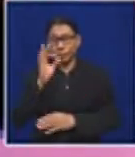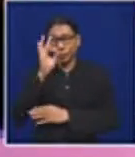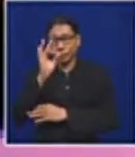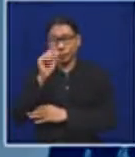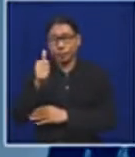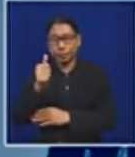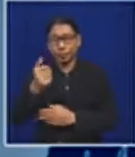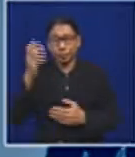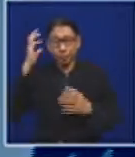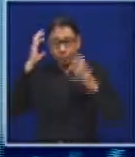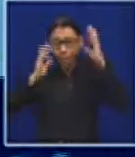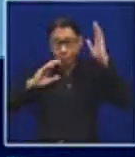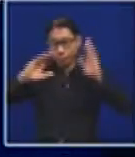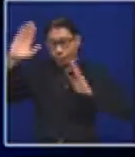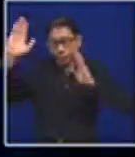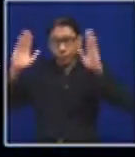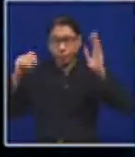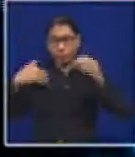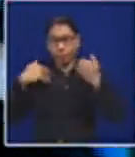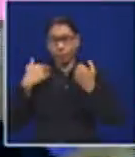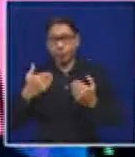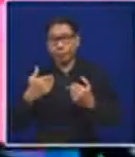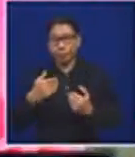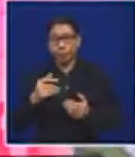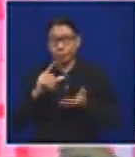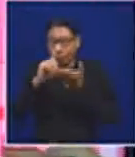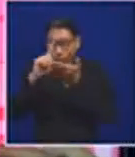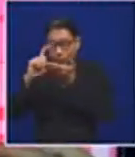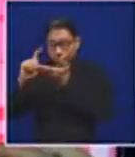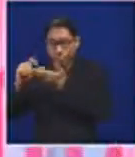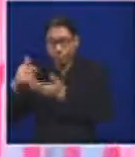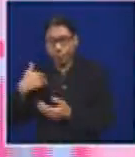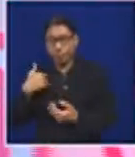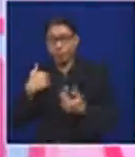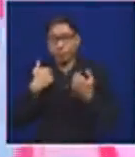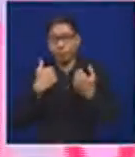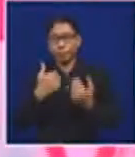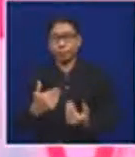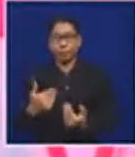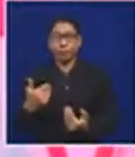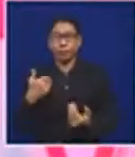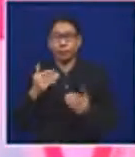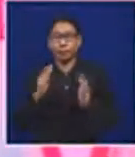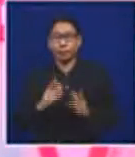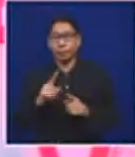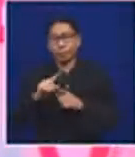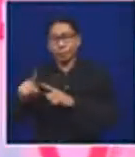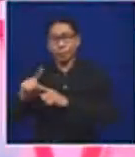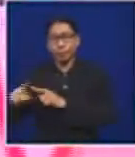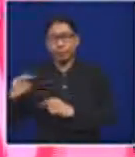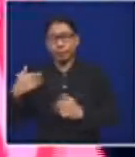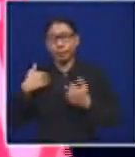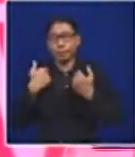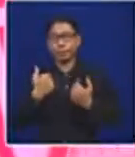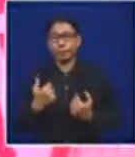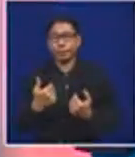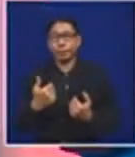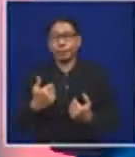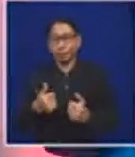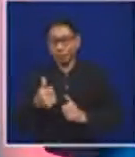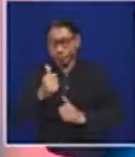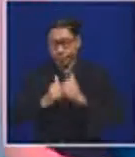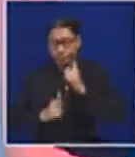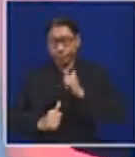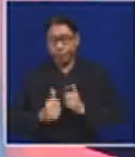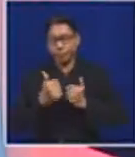การประมูลเพื่อร่วมเฟรมในการถ่ายภาพเซลฟี่และอีกหลายต่อหลายคนเลยล่ะค่ะนอกจากนั้นก็ยังมีนักแสดง